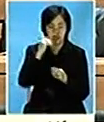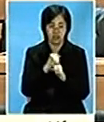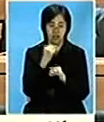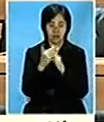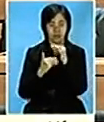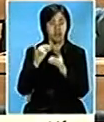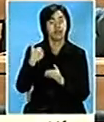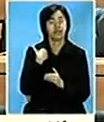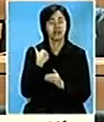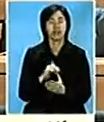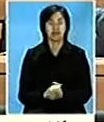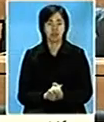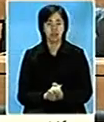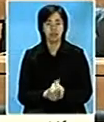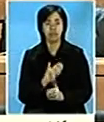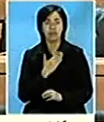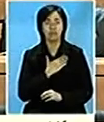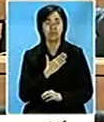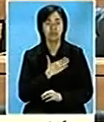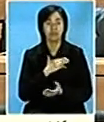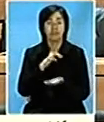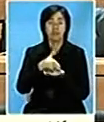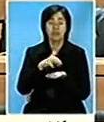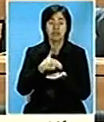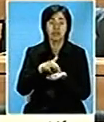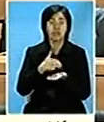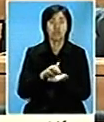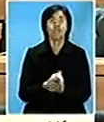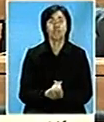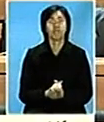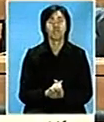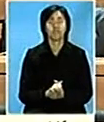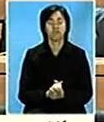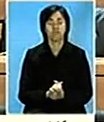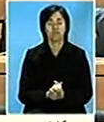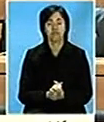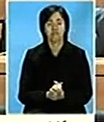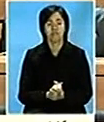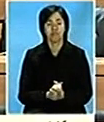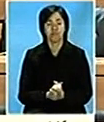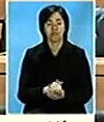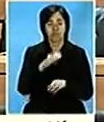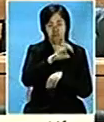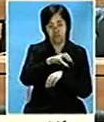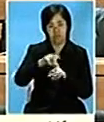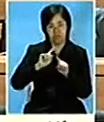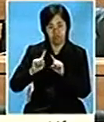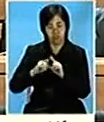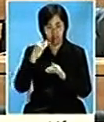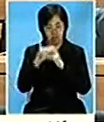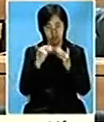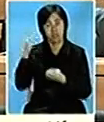อีกอันหนึ่งนะครับที่อยากจะขอผ่านท่านรัฐมนตรีคลังถ้าทางหน่วยงานพัฒนาเส้นทาง